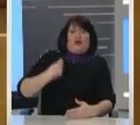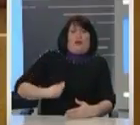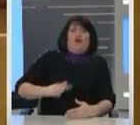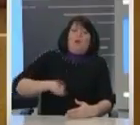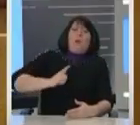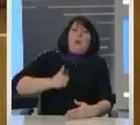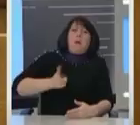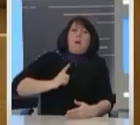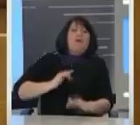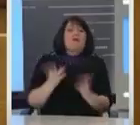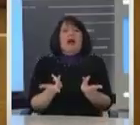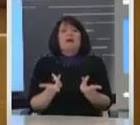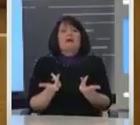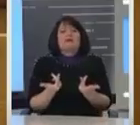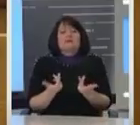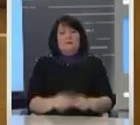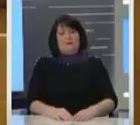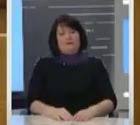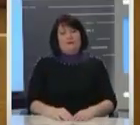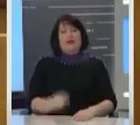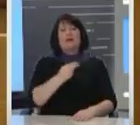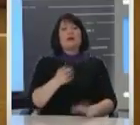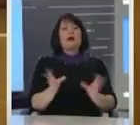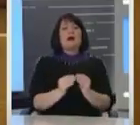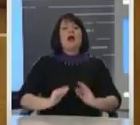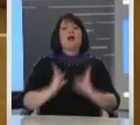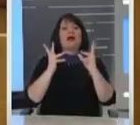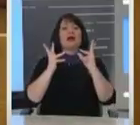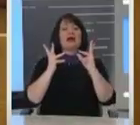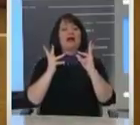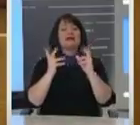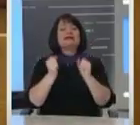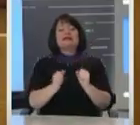κράτος. Απεργίες. Το καθεστώς που ισχύει σήμερα